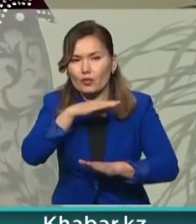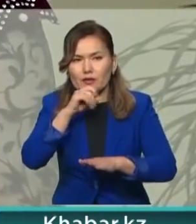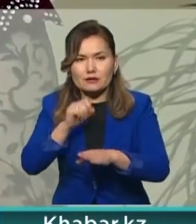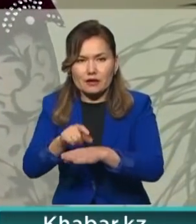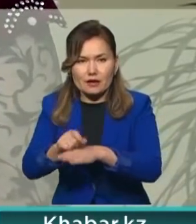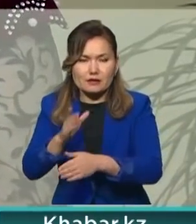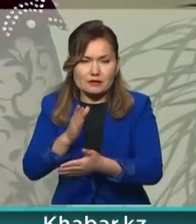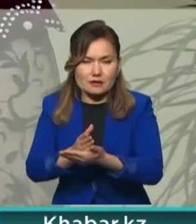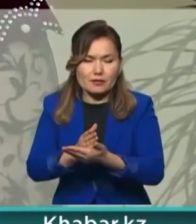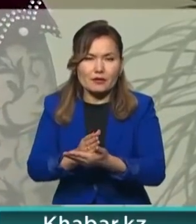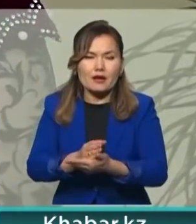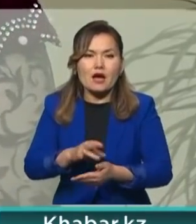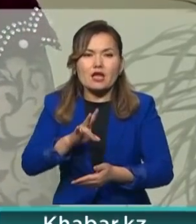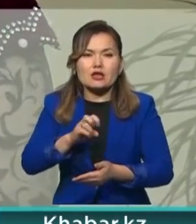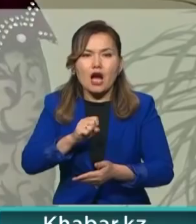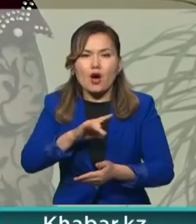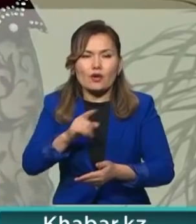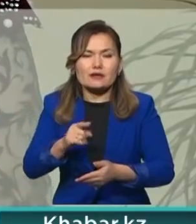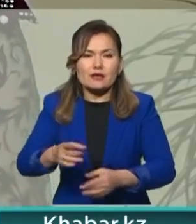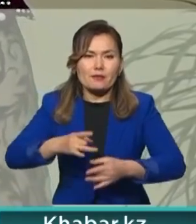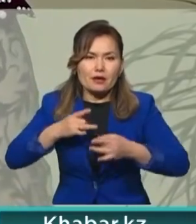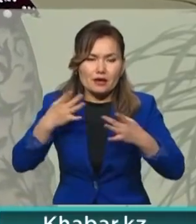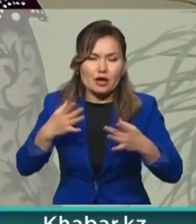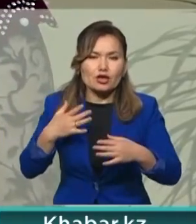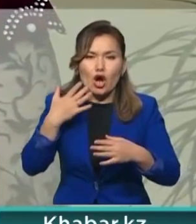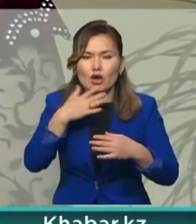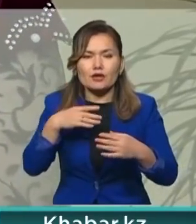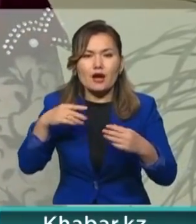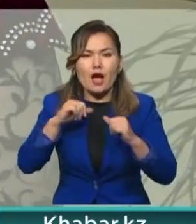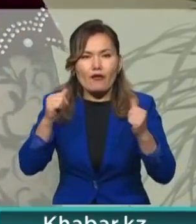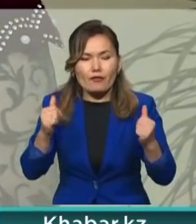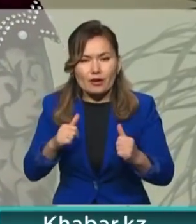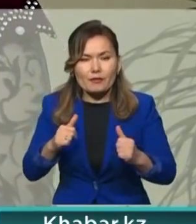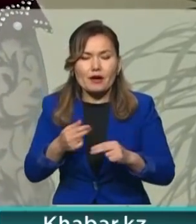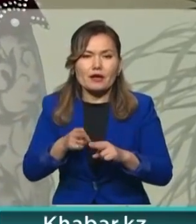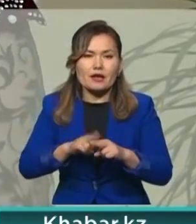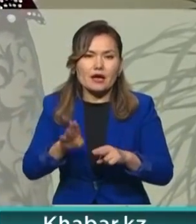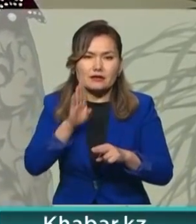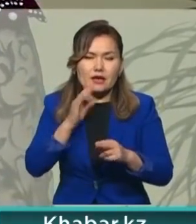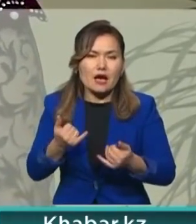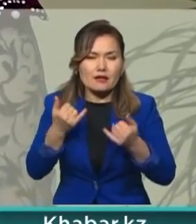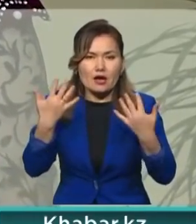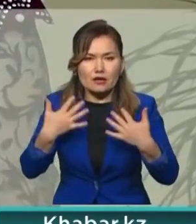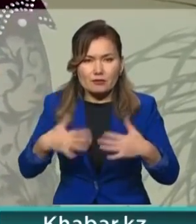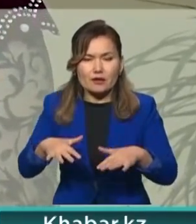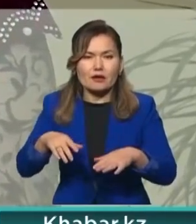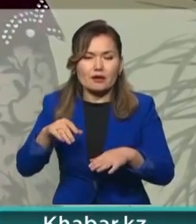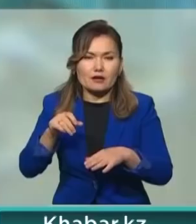жатыр. Наурыз мерекесіне байланысты ұлттық киімдерге, қыз жасауларына және де қол